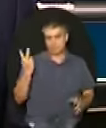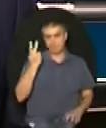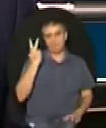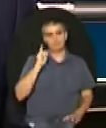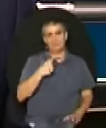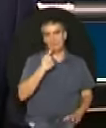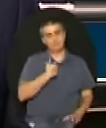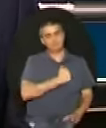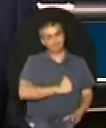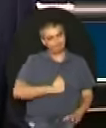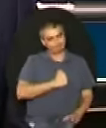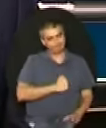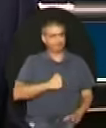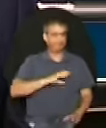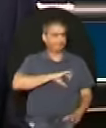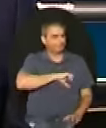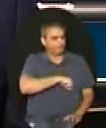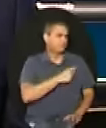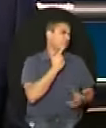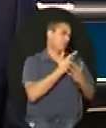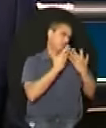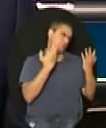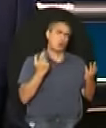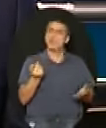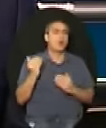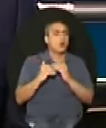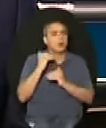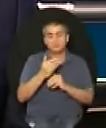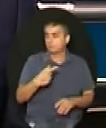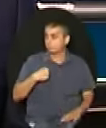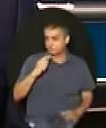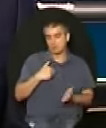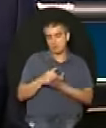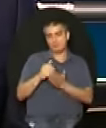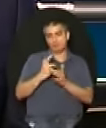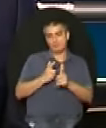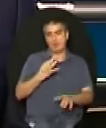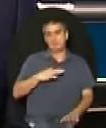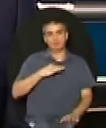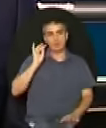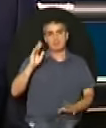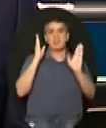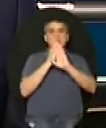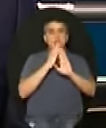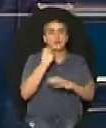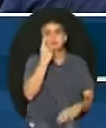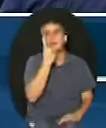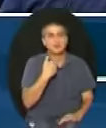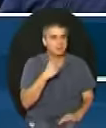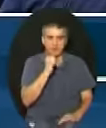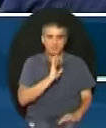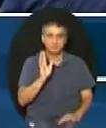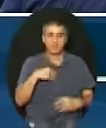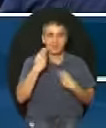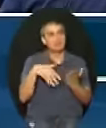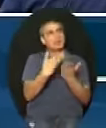צריכה להביע כאב וצער. בסדר, זה ברור. שזה דברים סטנדרטיים. ואנחנו צריכים להמשיך את המלחמה שלנו בטרור. דבר אחד אני לא רוצה,